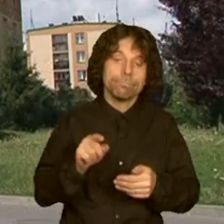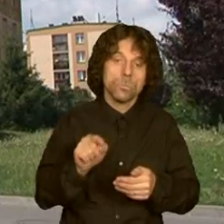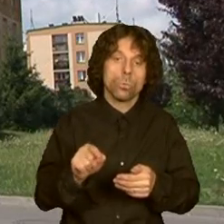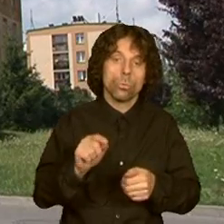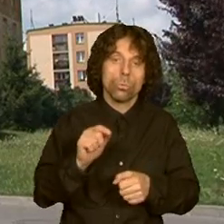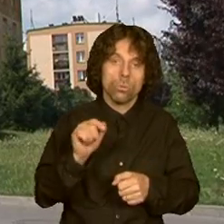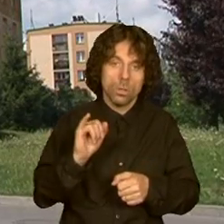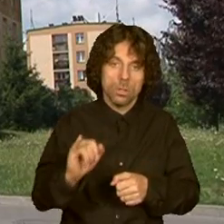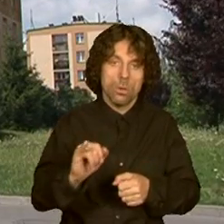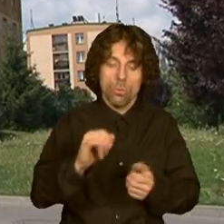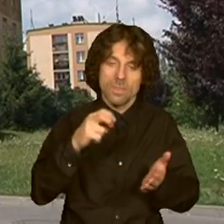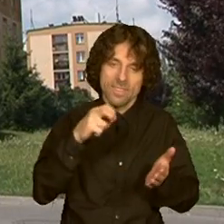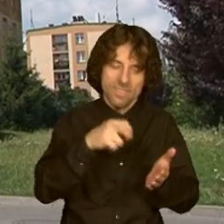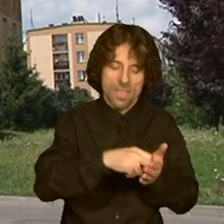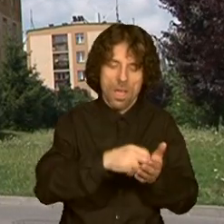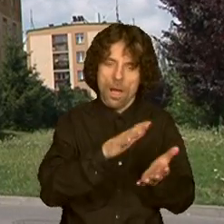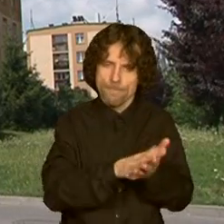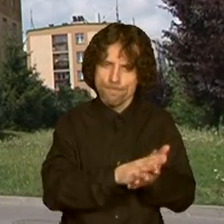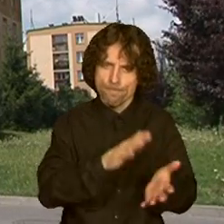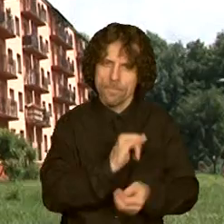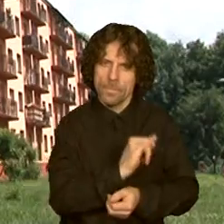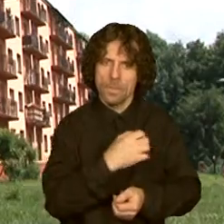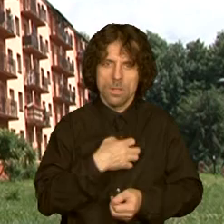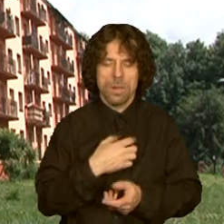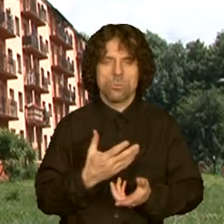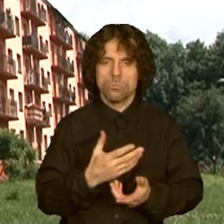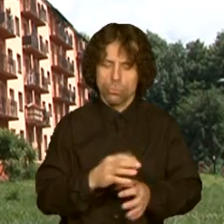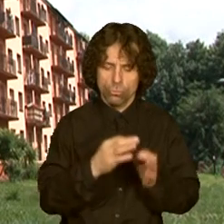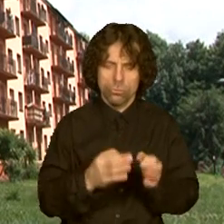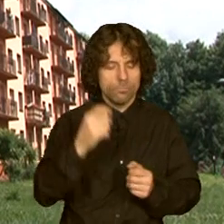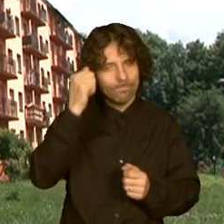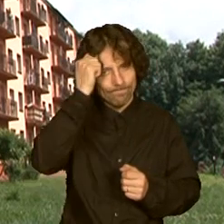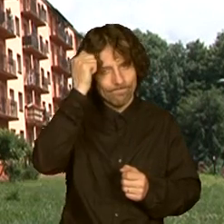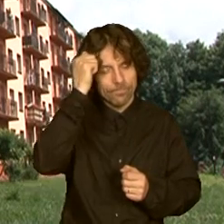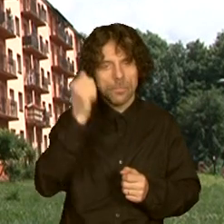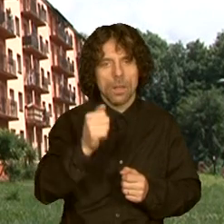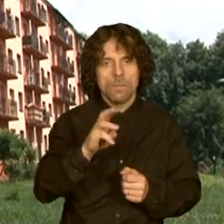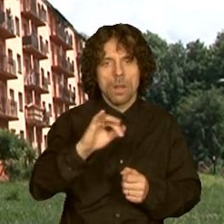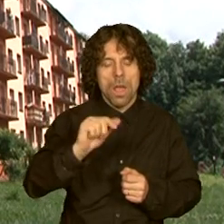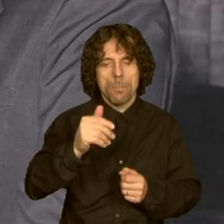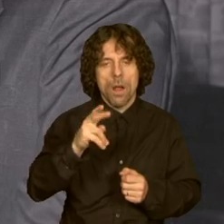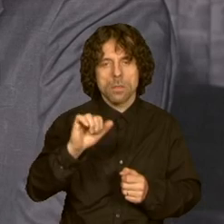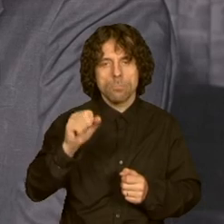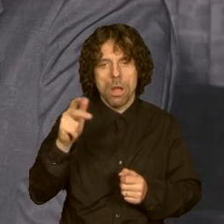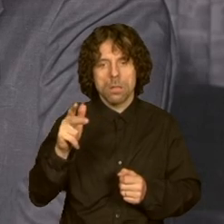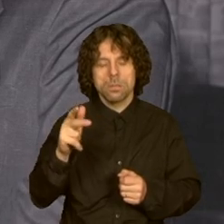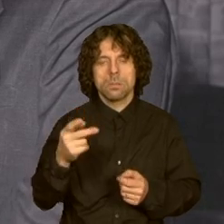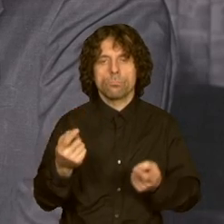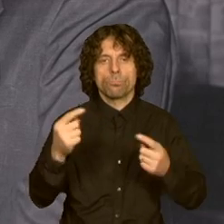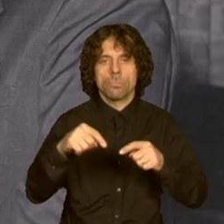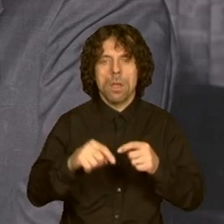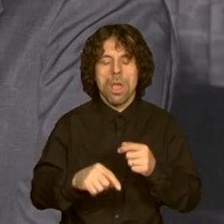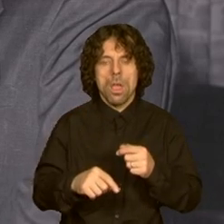kopalni. I to jest jego cechą, którą do dnia dzisiejszego będziemy pamiętali. Wilhelm